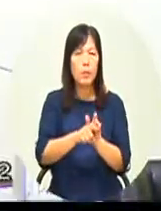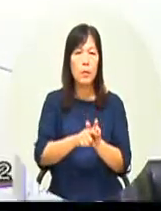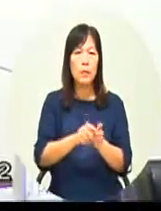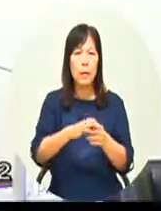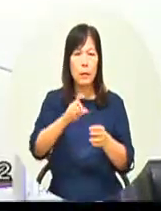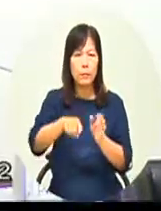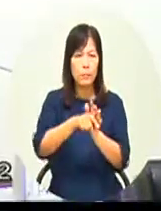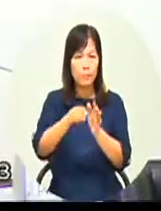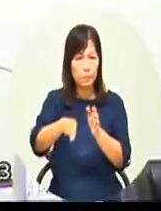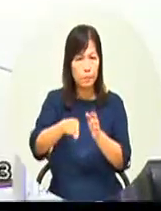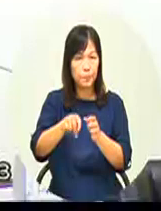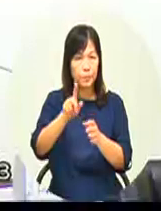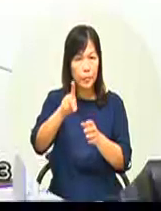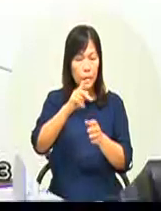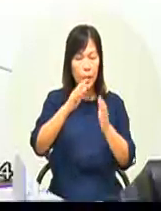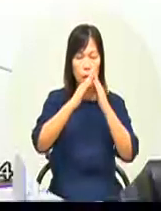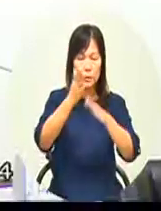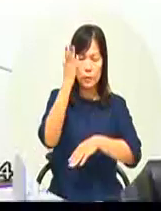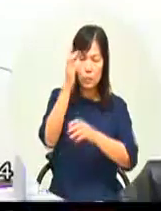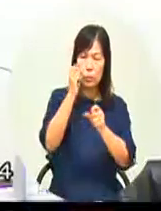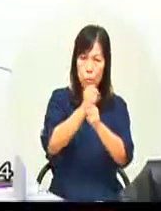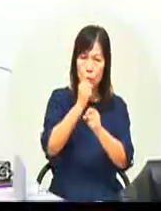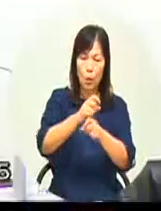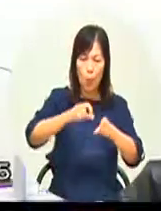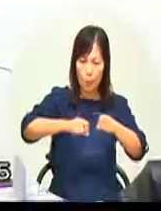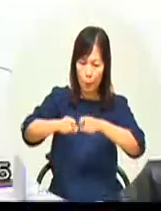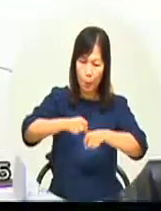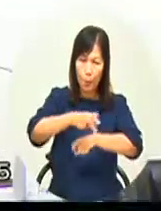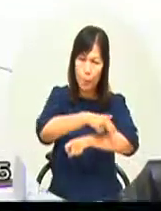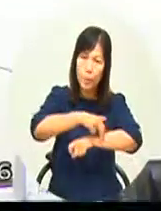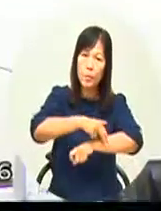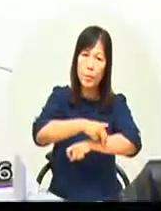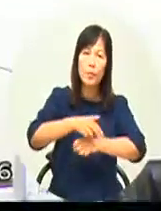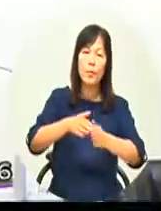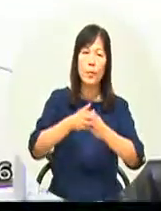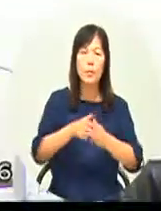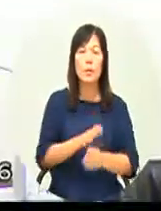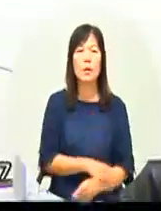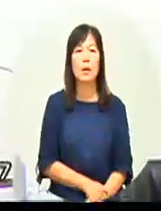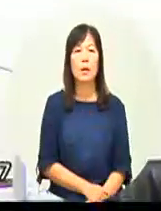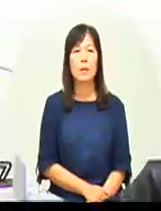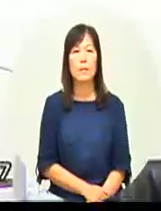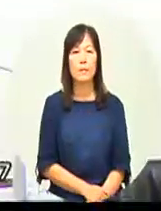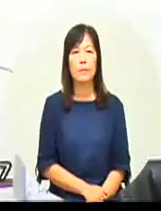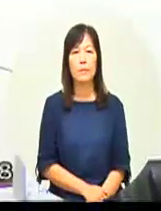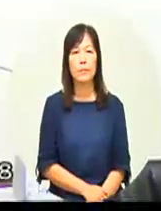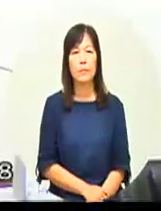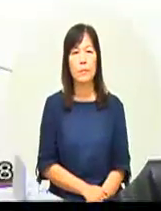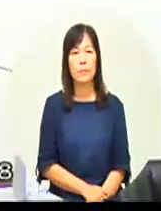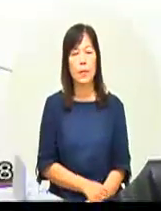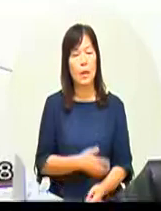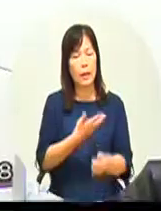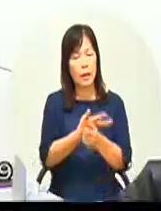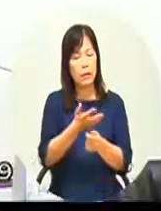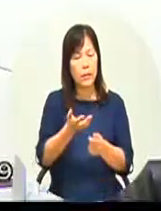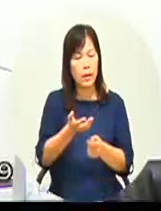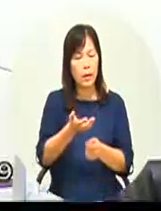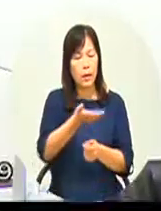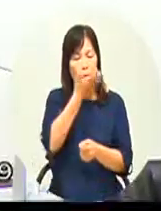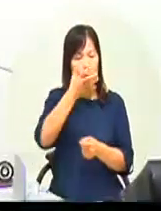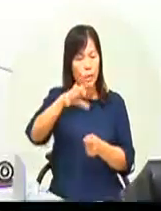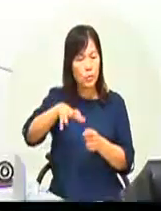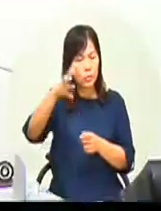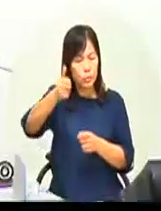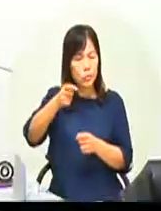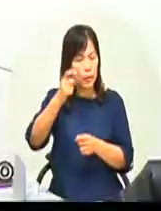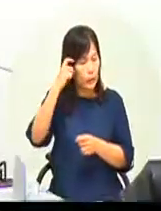经由我们市府单位来做一个规划。那这里我要给我们交通观光局长一个建议。